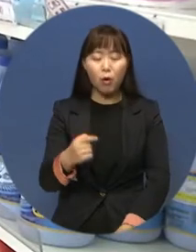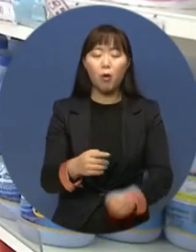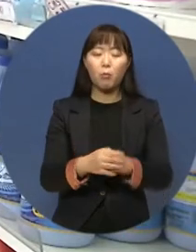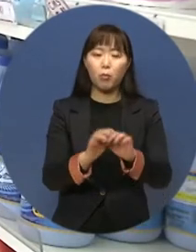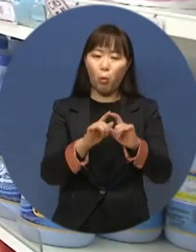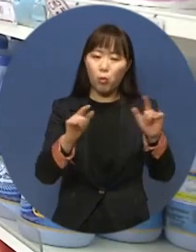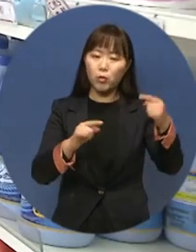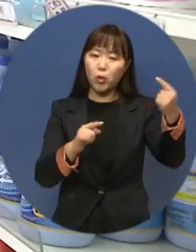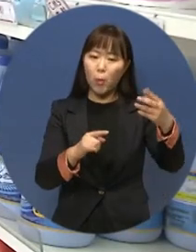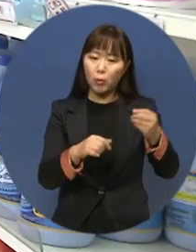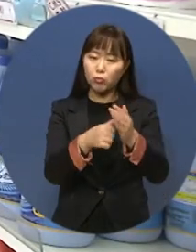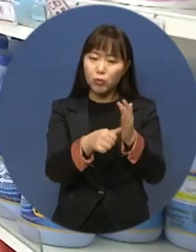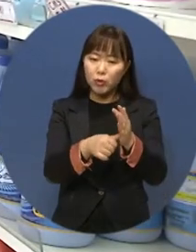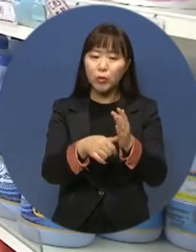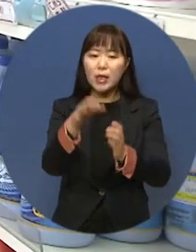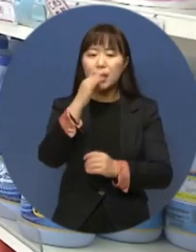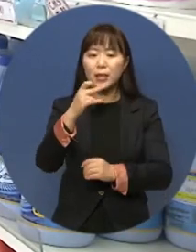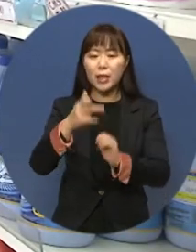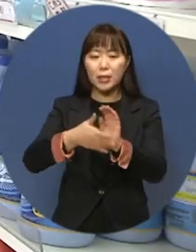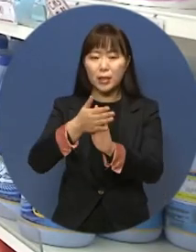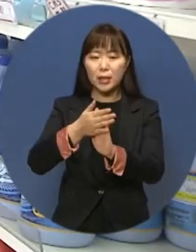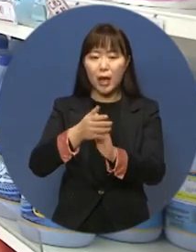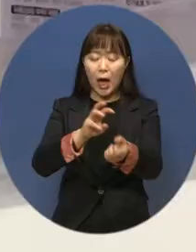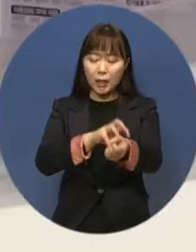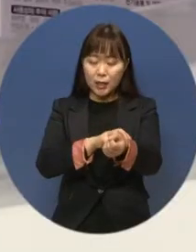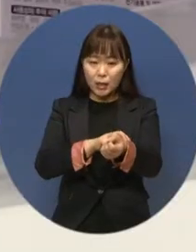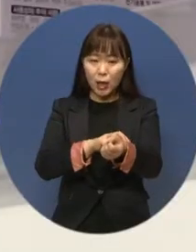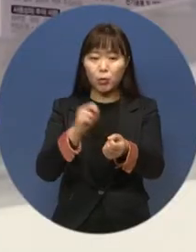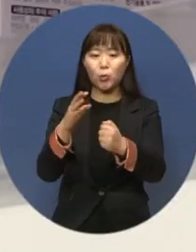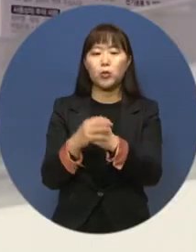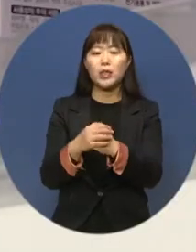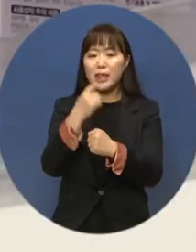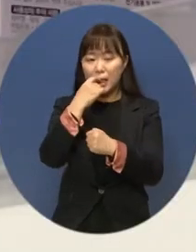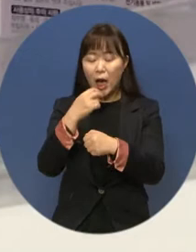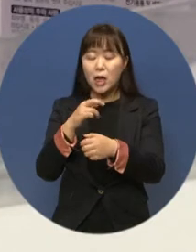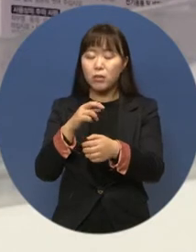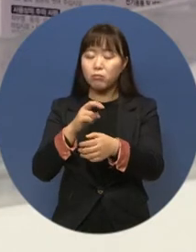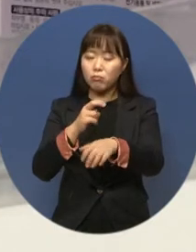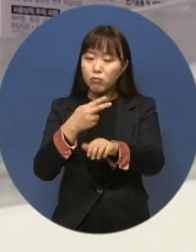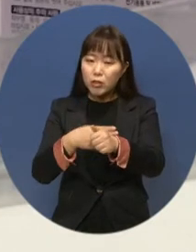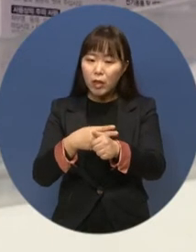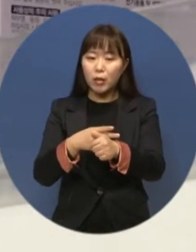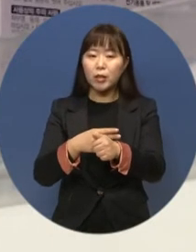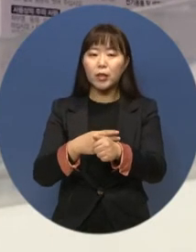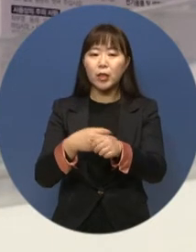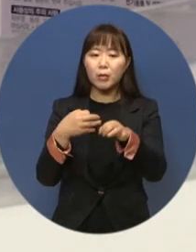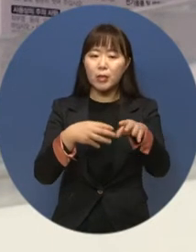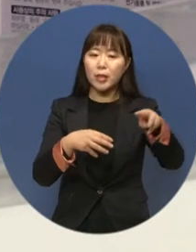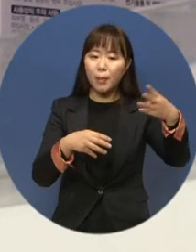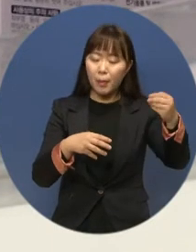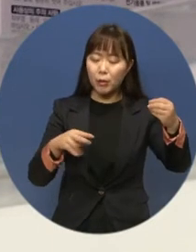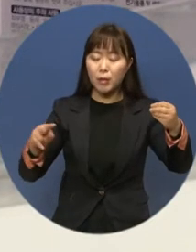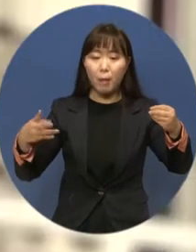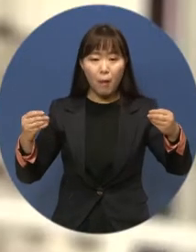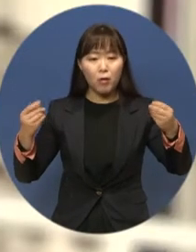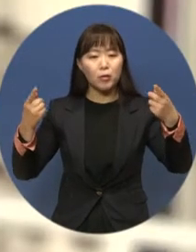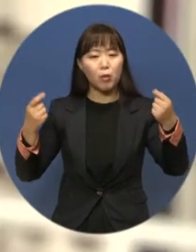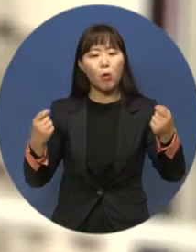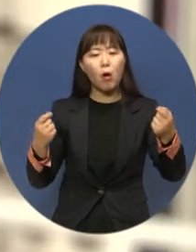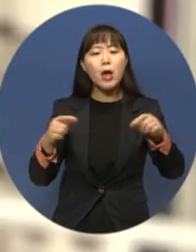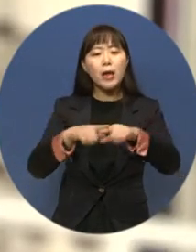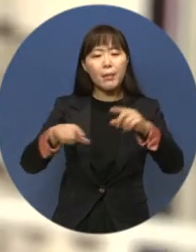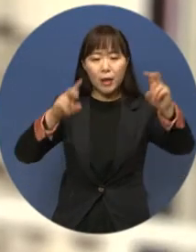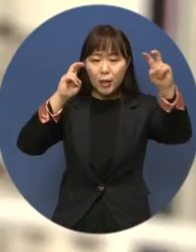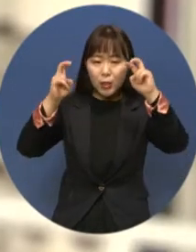상당의 물품, 익산시 한의사회와 치과의사회는 각각 기부금 300만 원과 200만 원을 기부하는 등